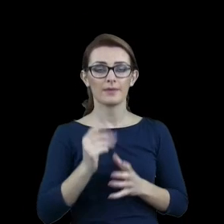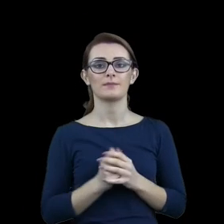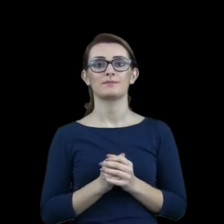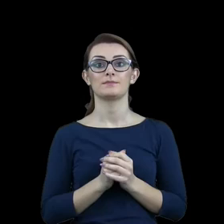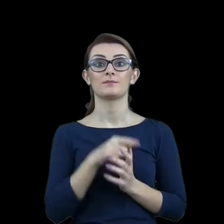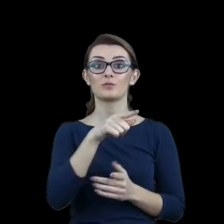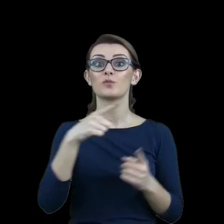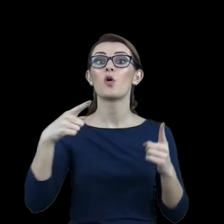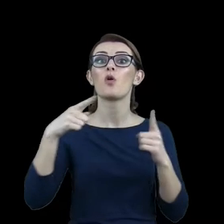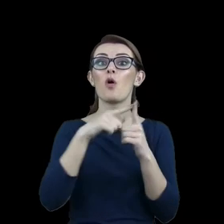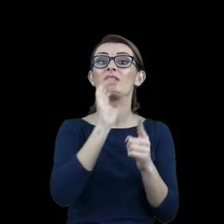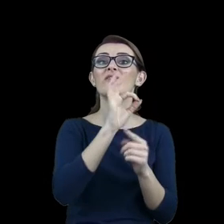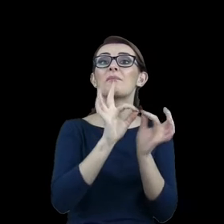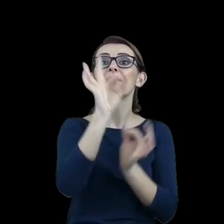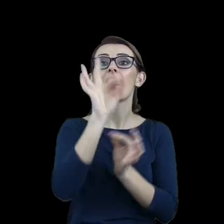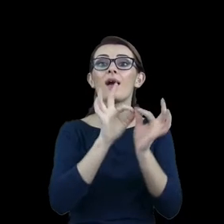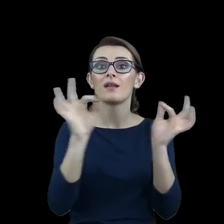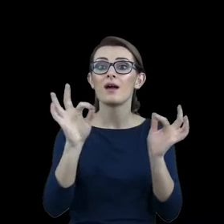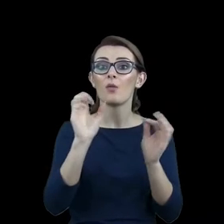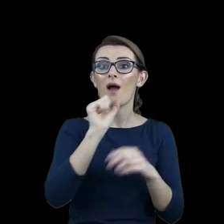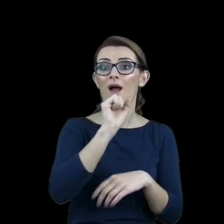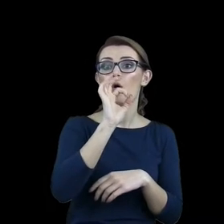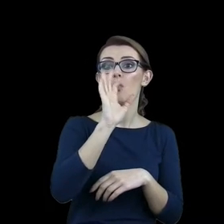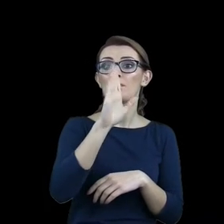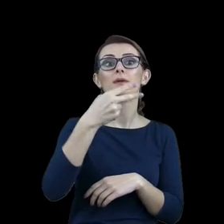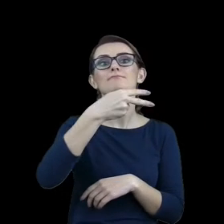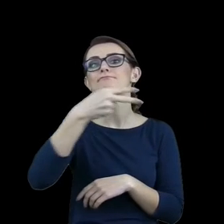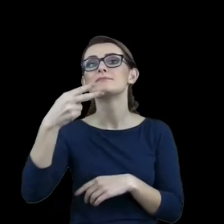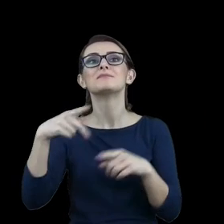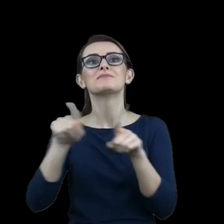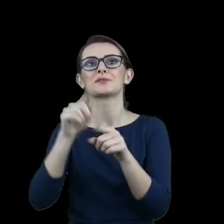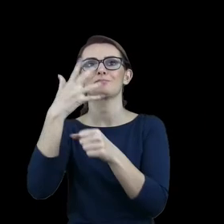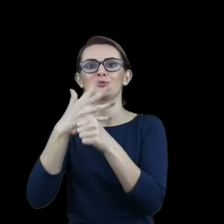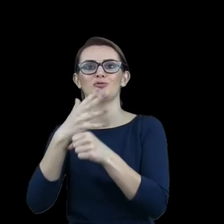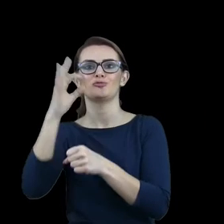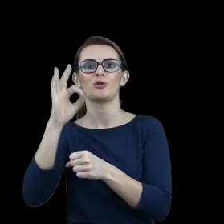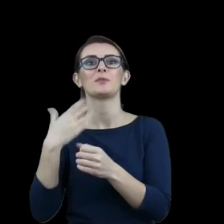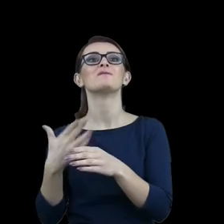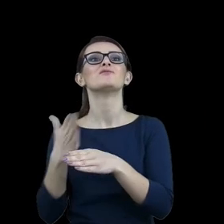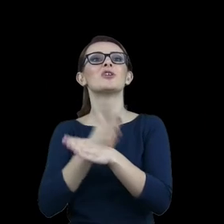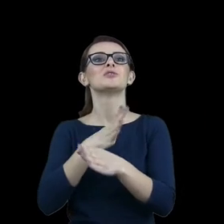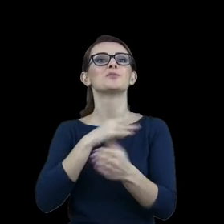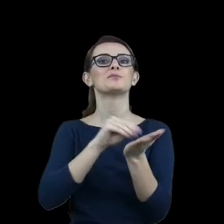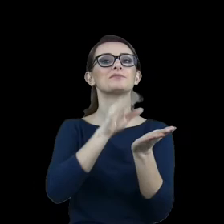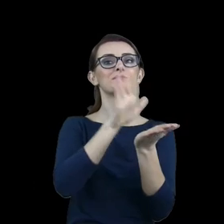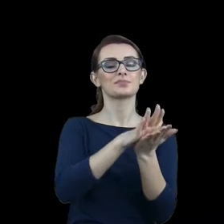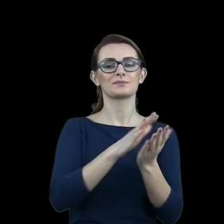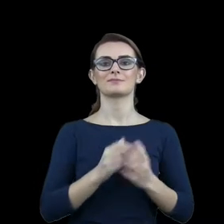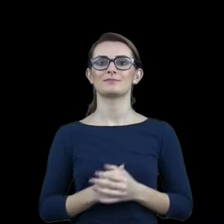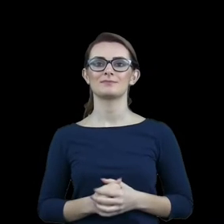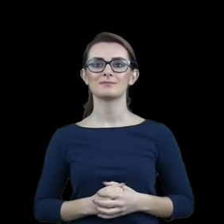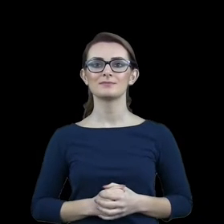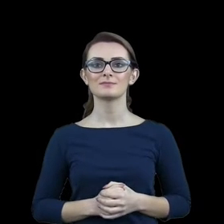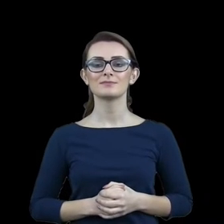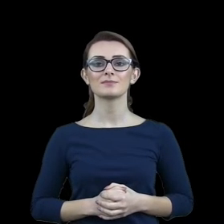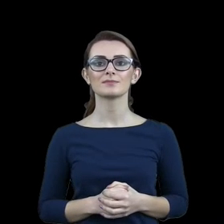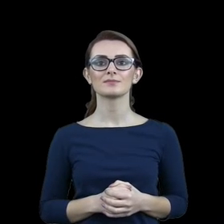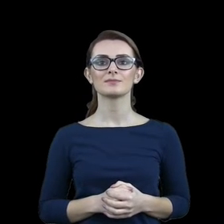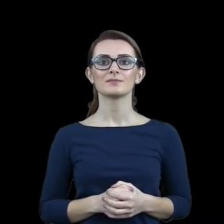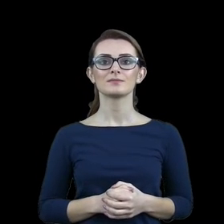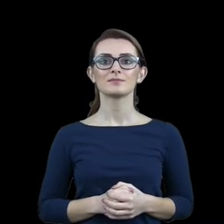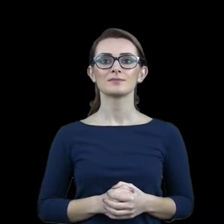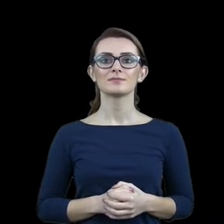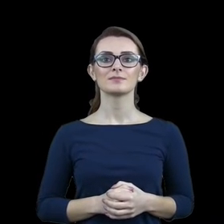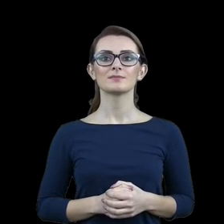kąt mogę oznaczyć, że to jest kąt AOB. No i miara tego kąta, miara